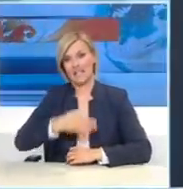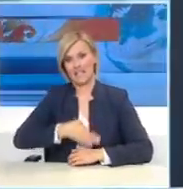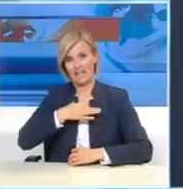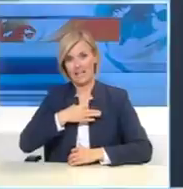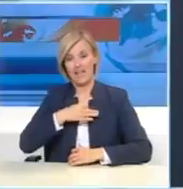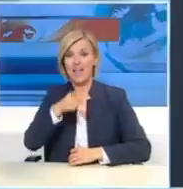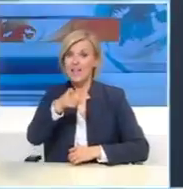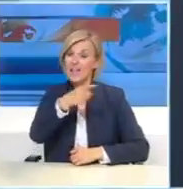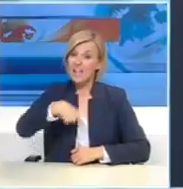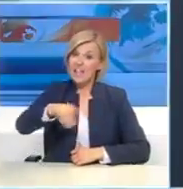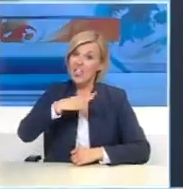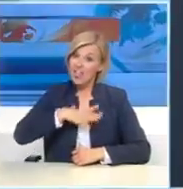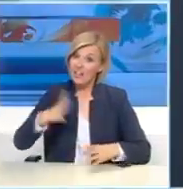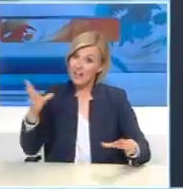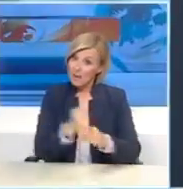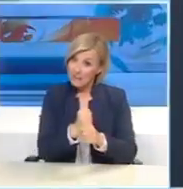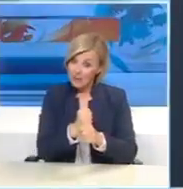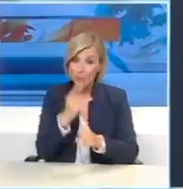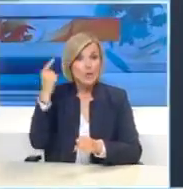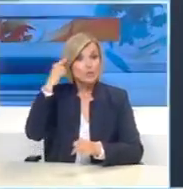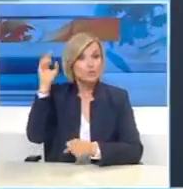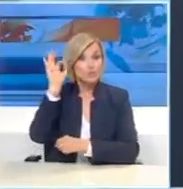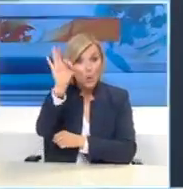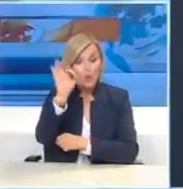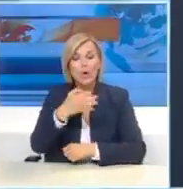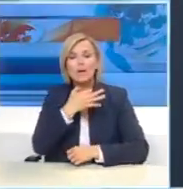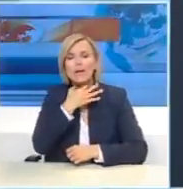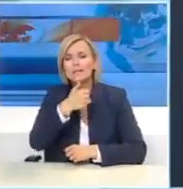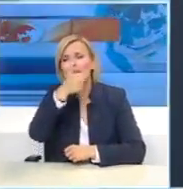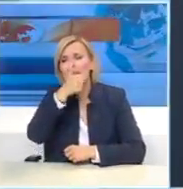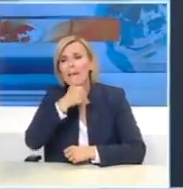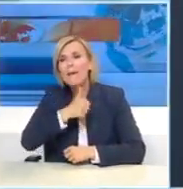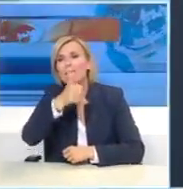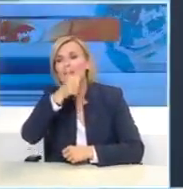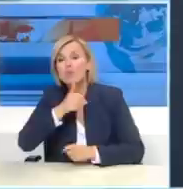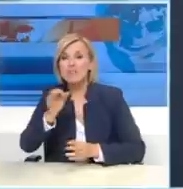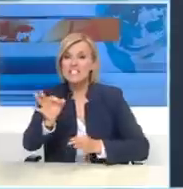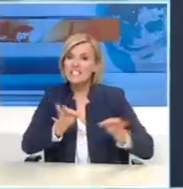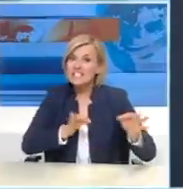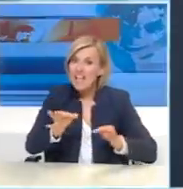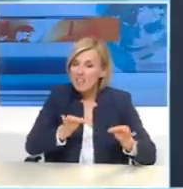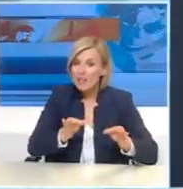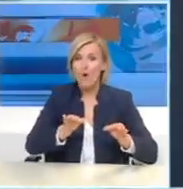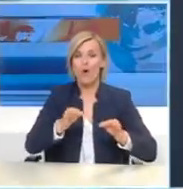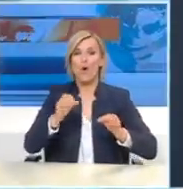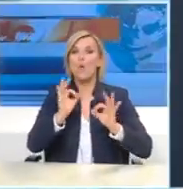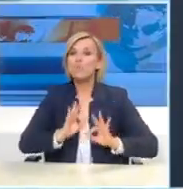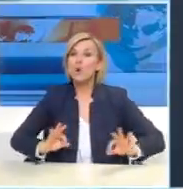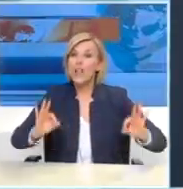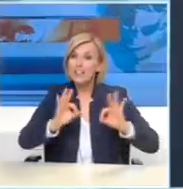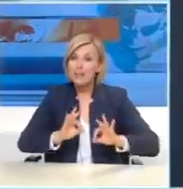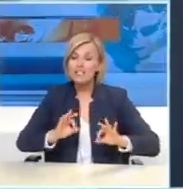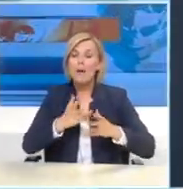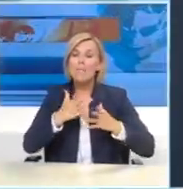πετύχουμε το στόχο μας πρέπει να δείξουμε επιμονή και πειθαρχία σε όλες τις φάσεις του σχεδίου μας, σε κάθε σχέδιο, σε κάθε στάδιο αυτής της